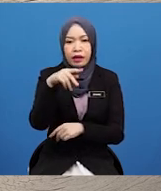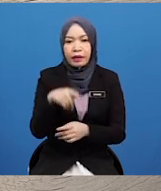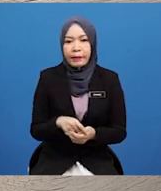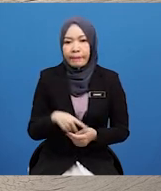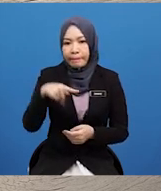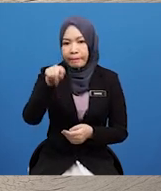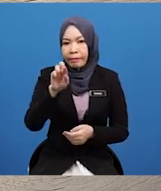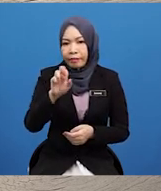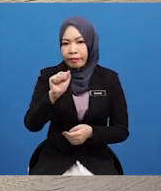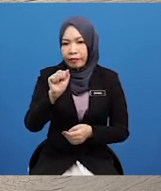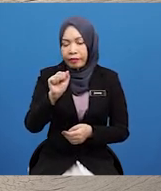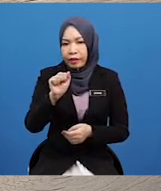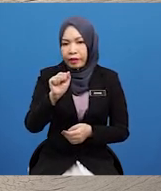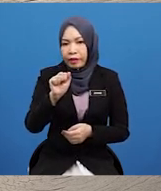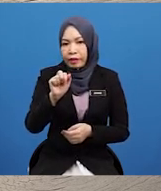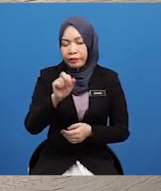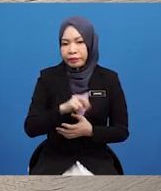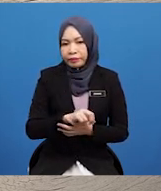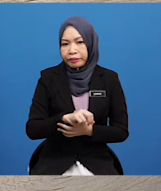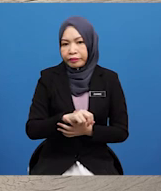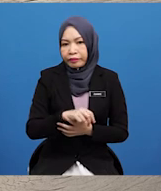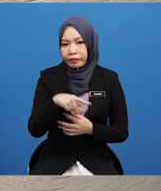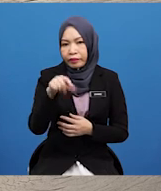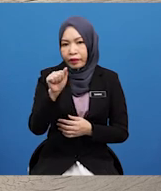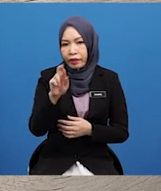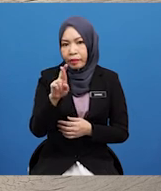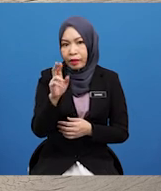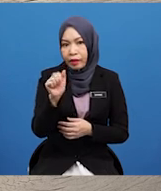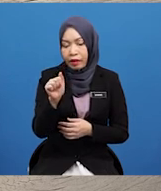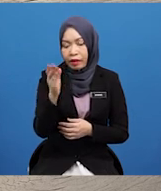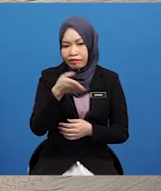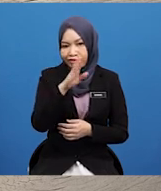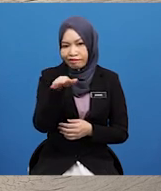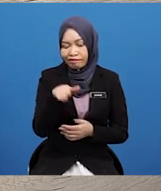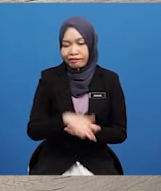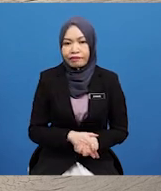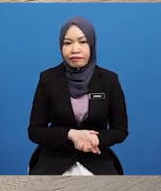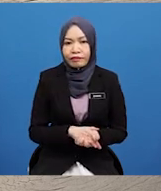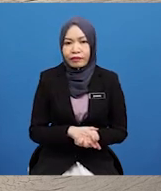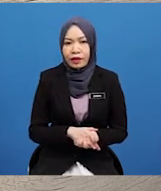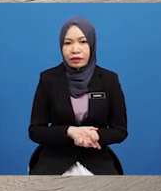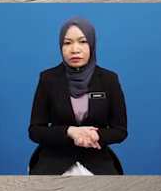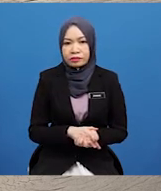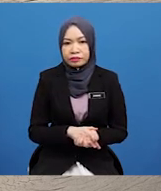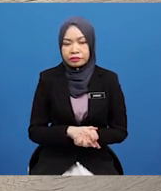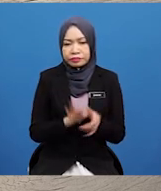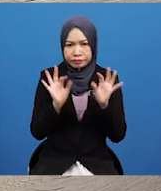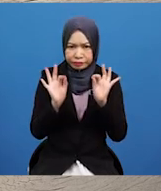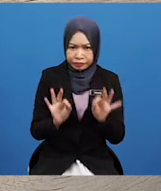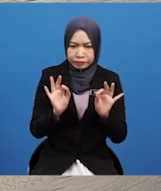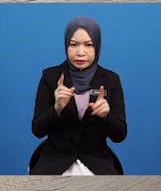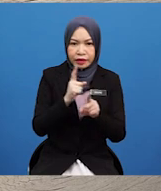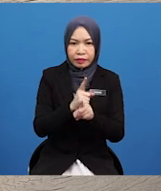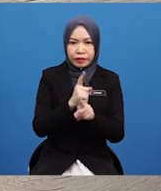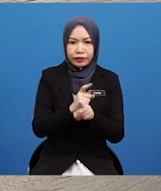ialah para pelajar atau pelajar-pelajar. Jika betul, pelajar dapat 1